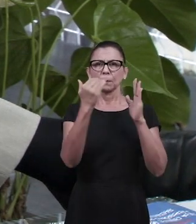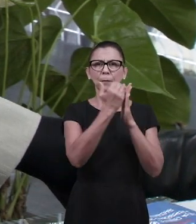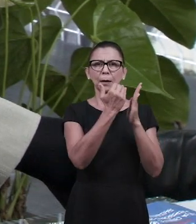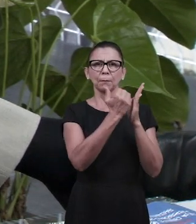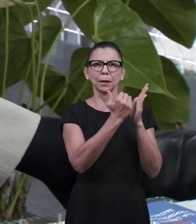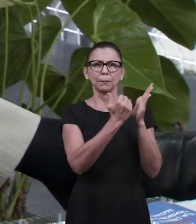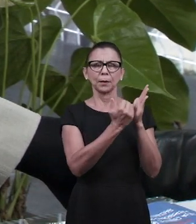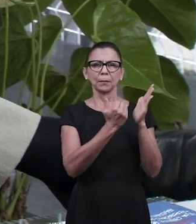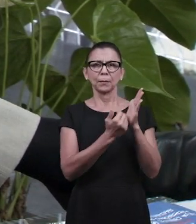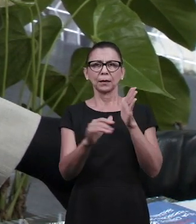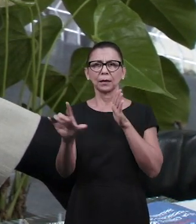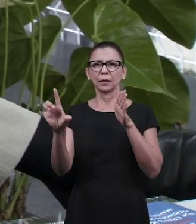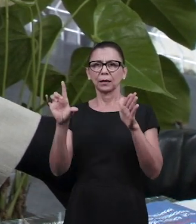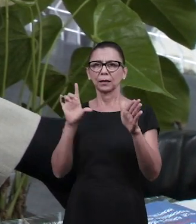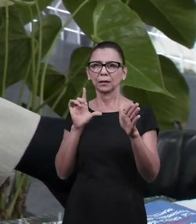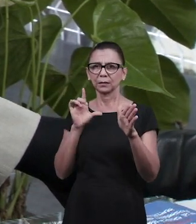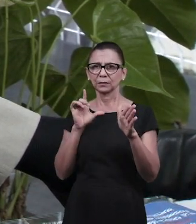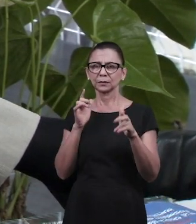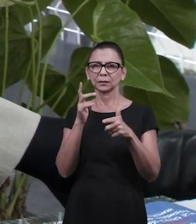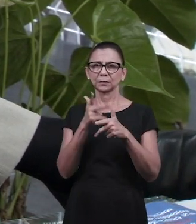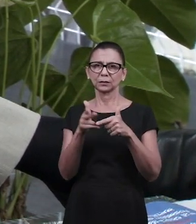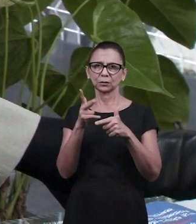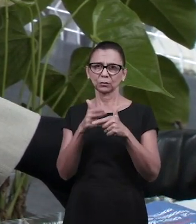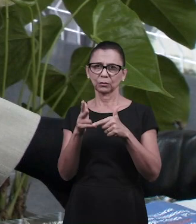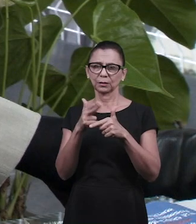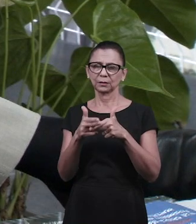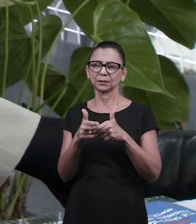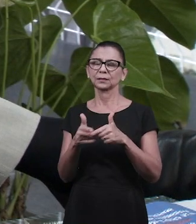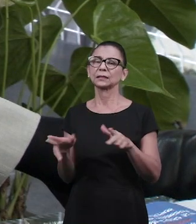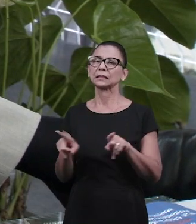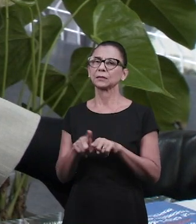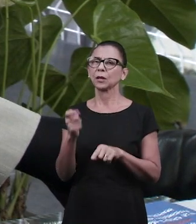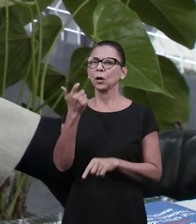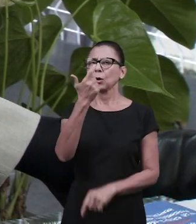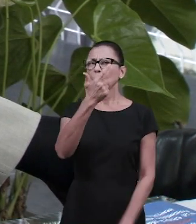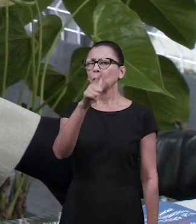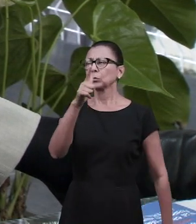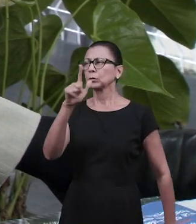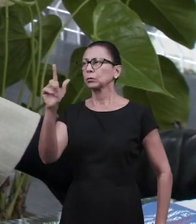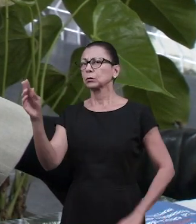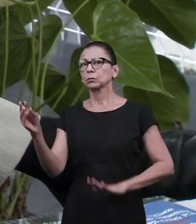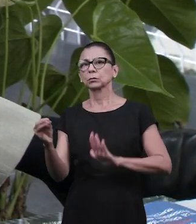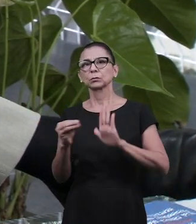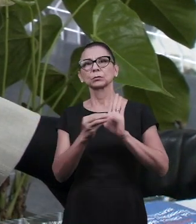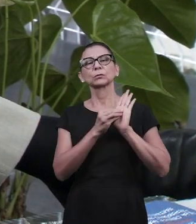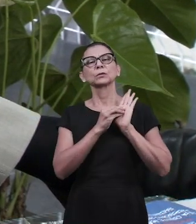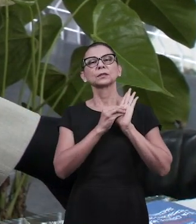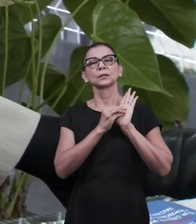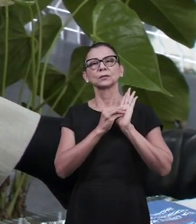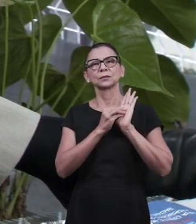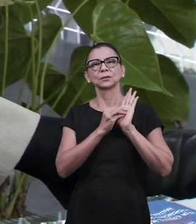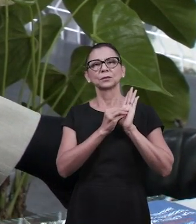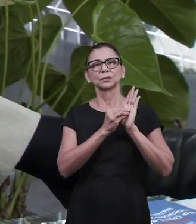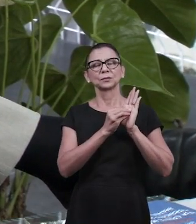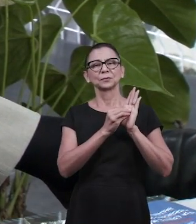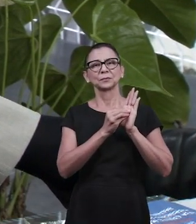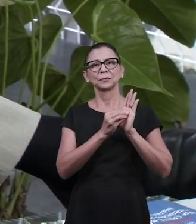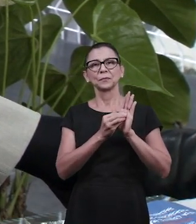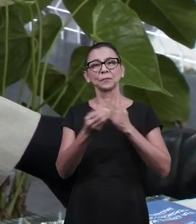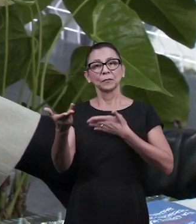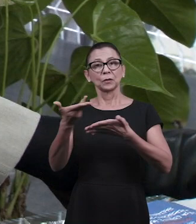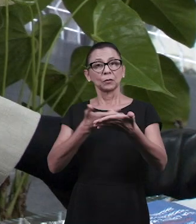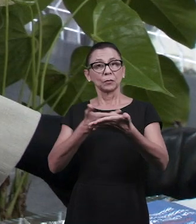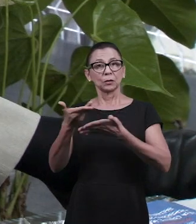les éditions précédentes de cette programmation, en plus de beaucoup d'autres contenus qui sont postés sur le